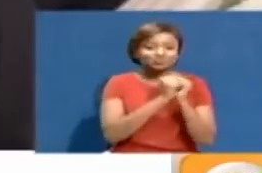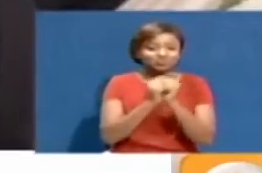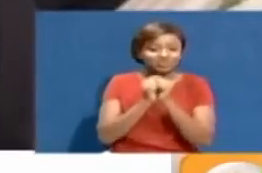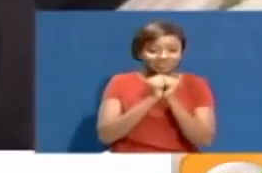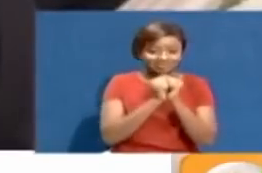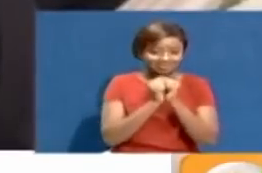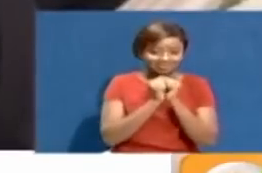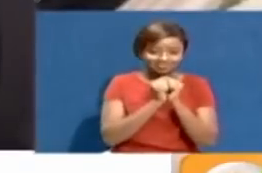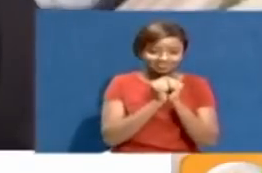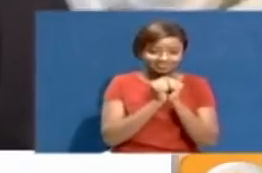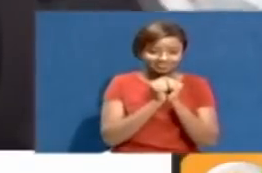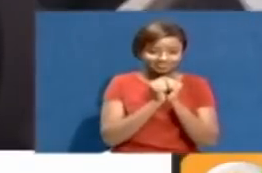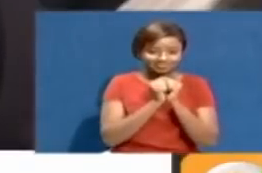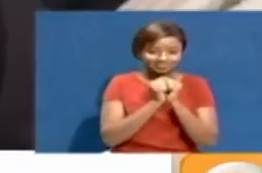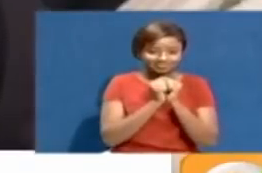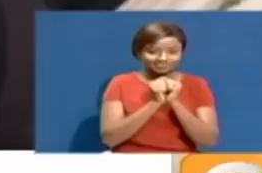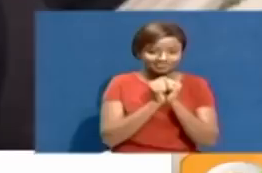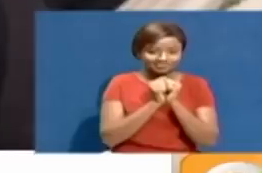Dad